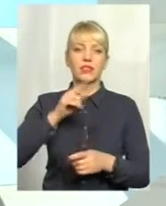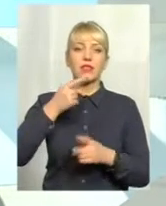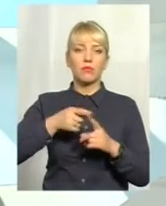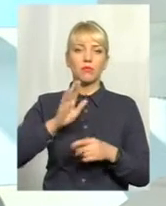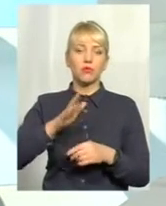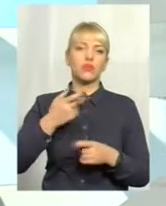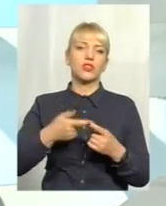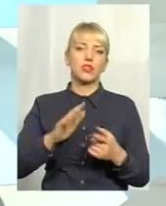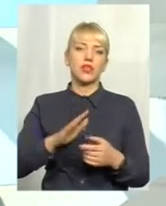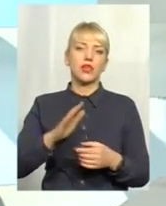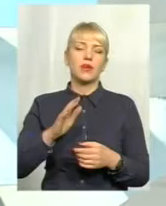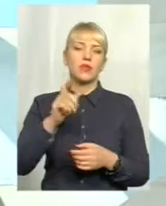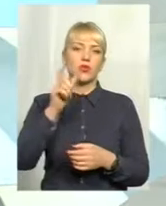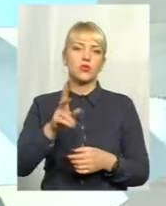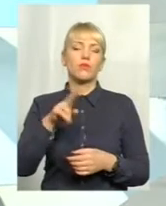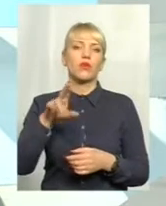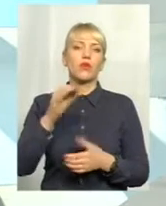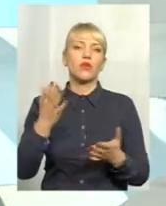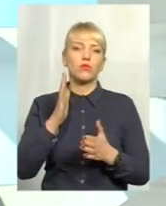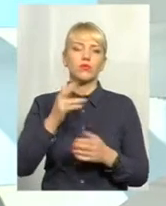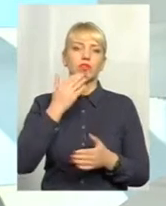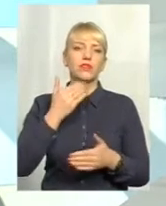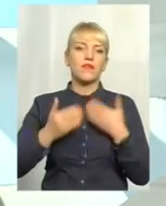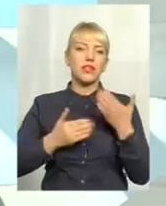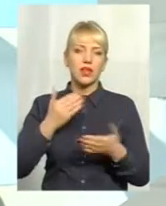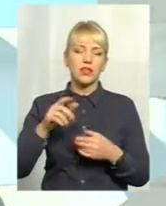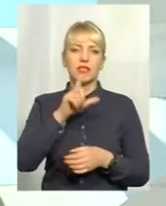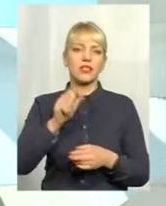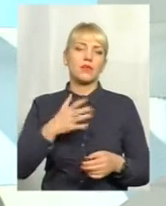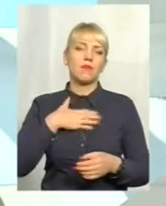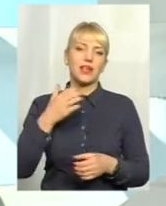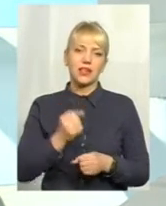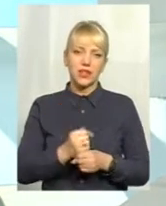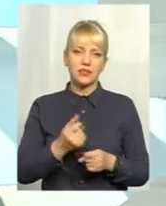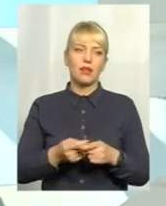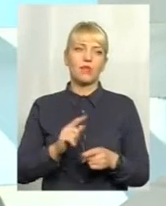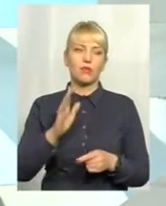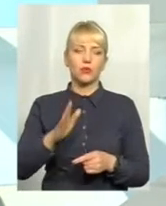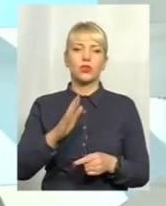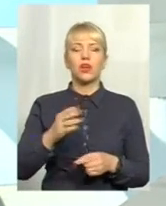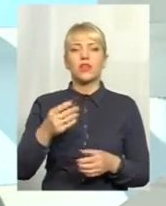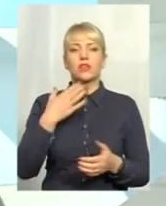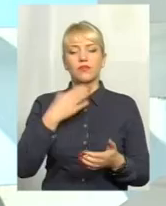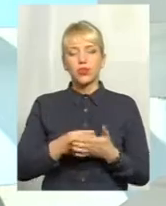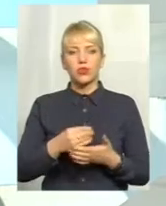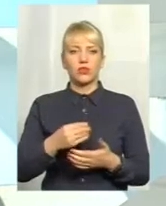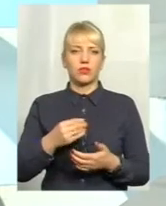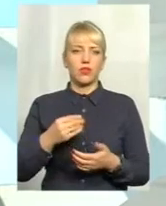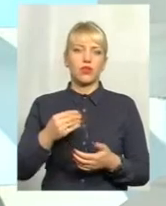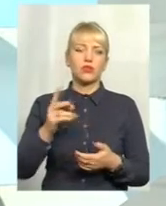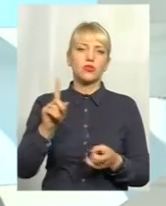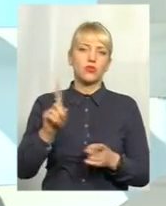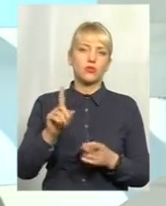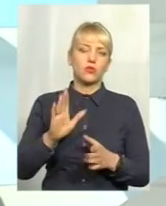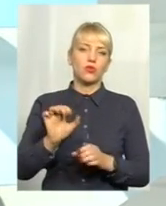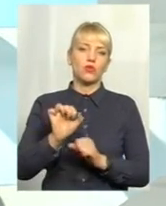тому порядку. Відповідно, особа, до якої будуть звертатися там з претензіями, вони будуть свою позицію обстоювати, можливо, чимось заперечувати,